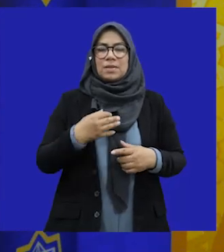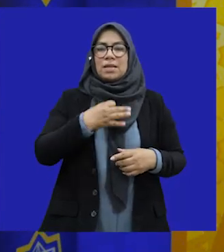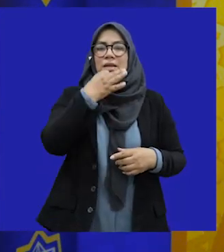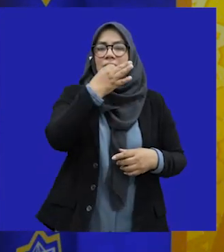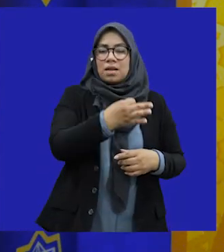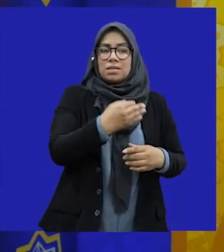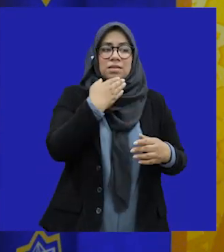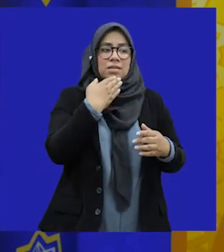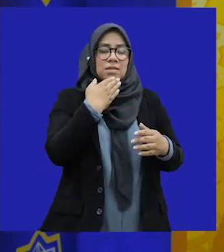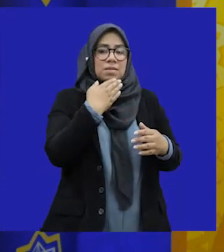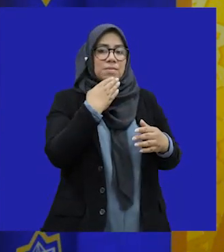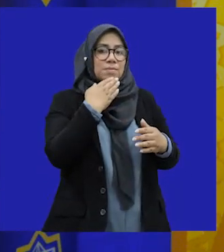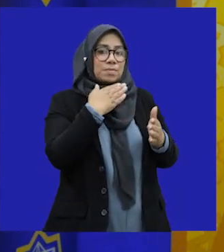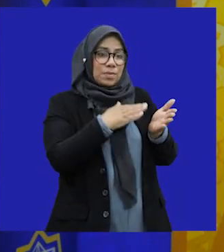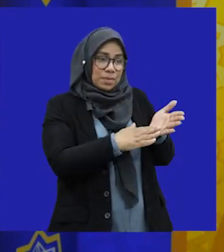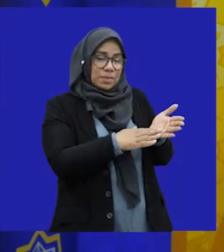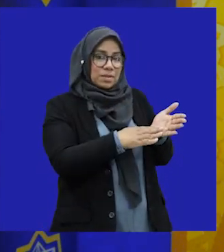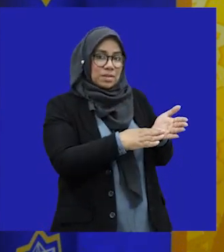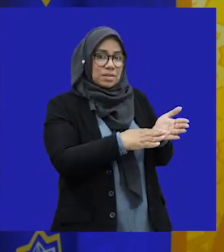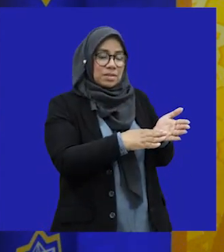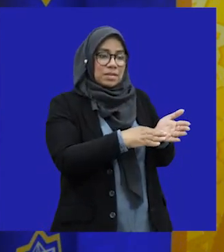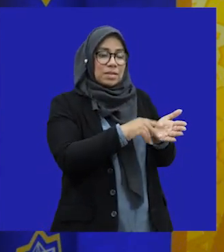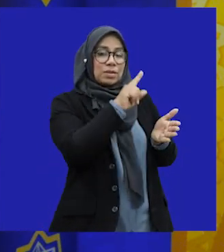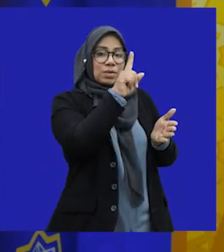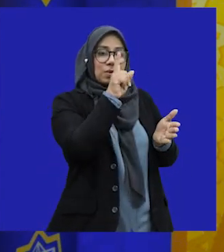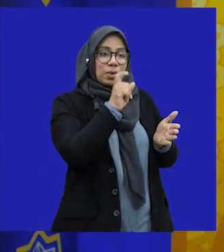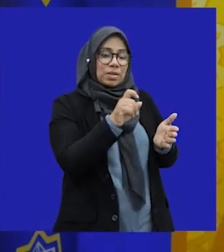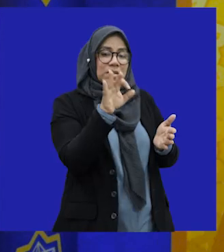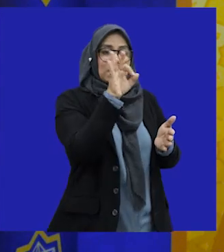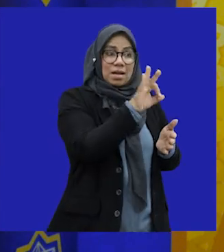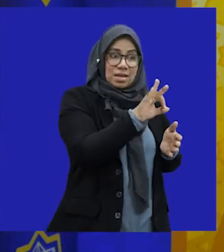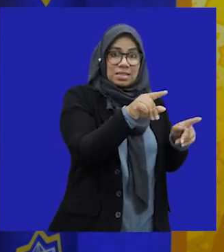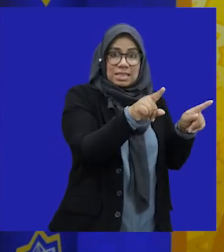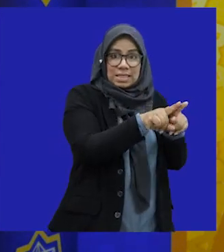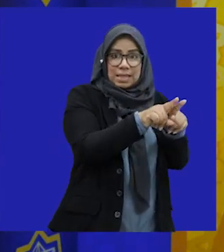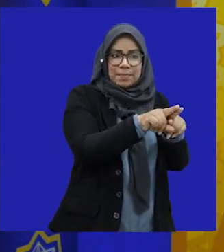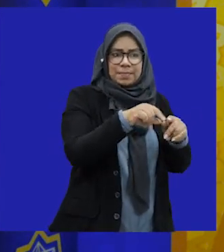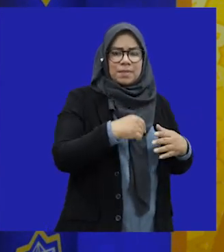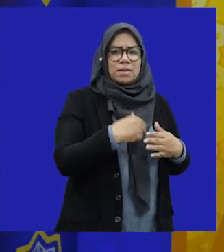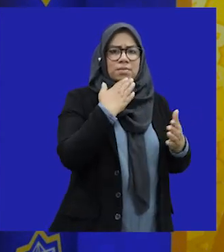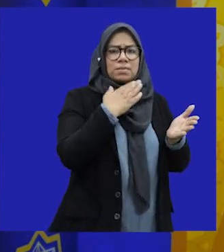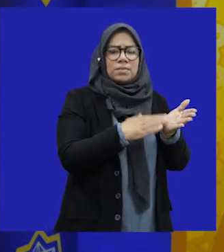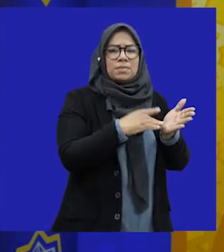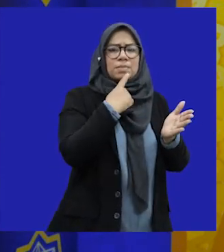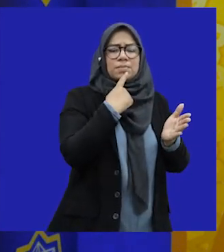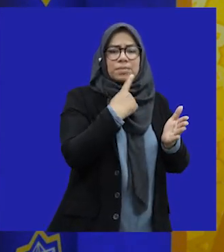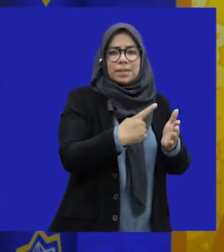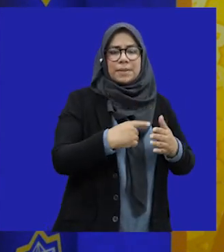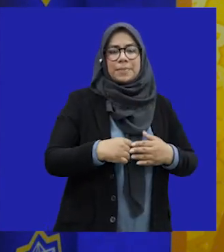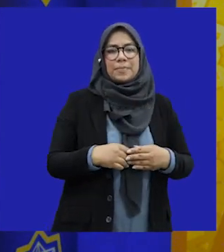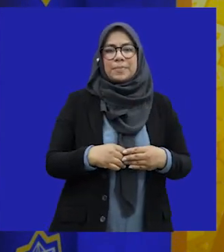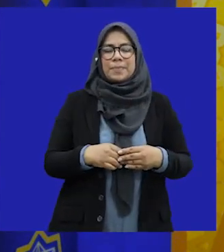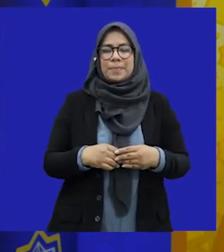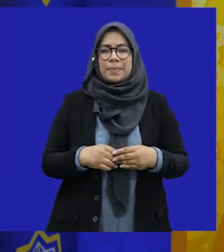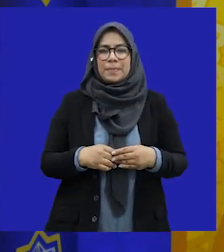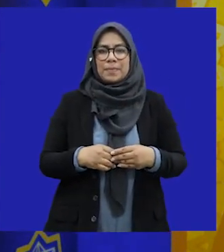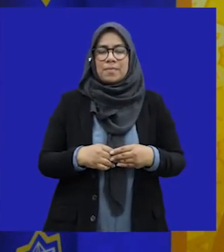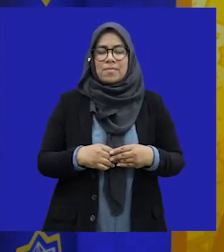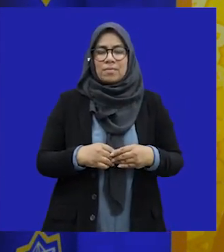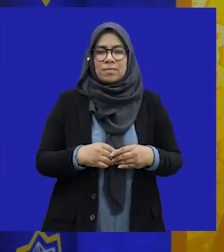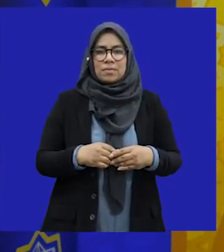asked the Messenger of Allah, peace be upon him, this question, and he said, عليك بكثرة السجود